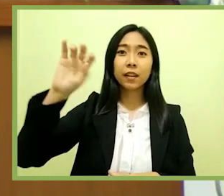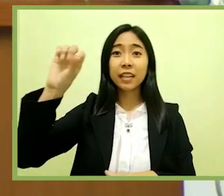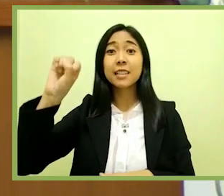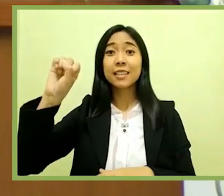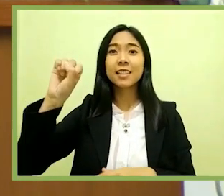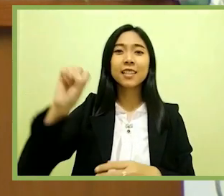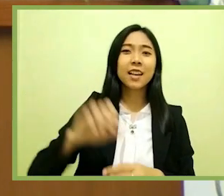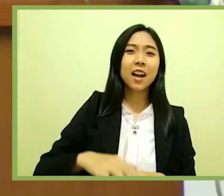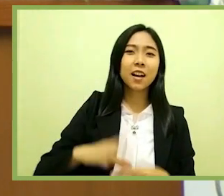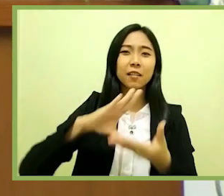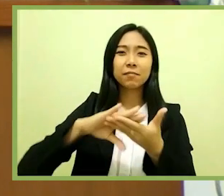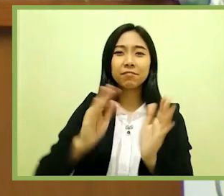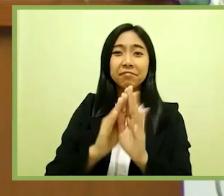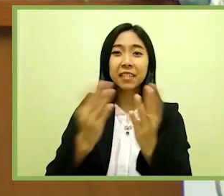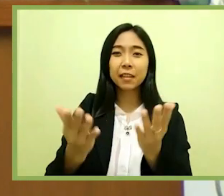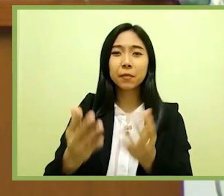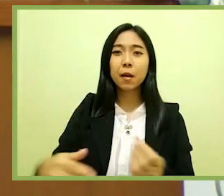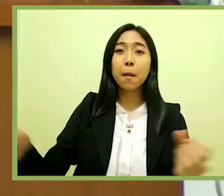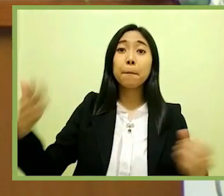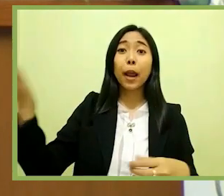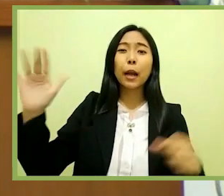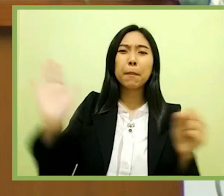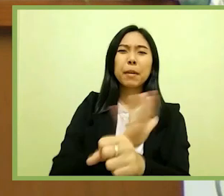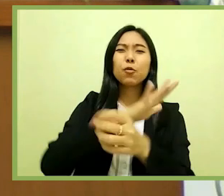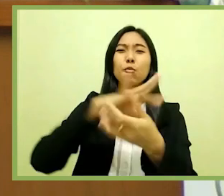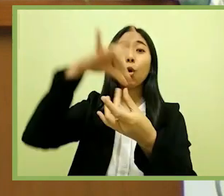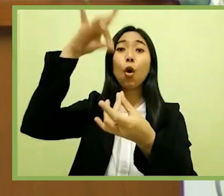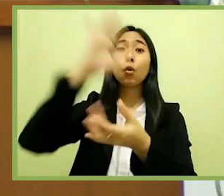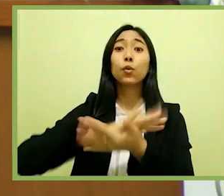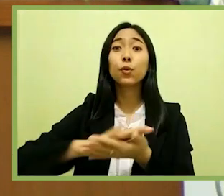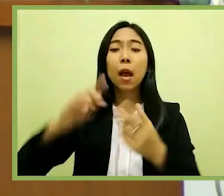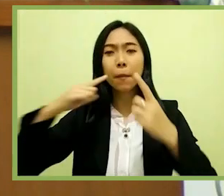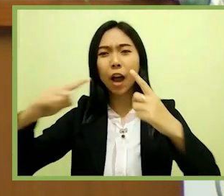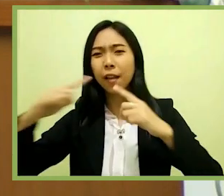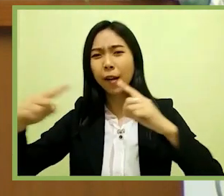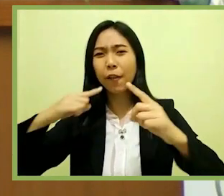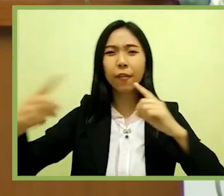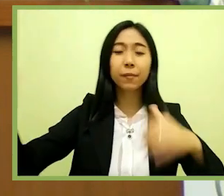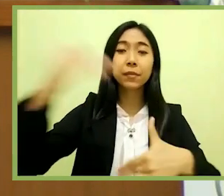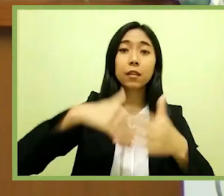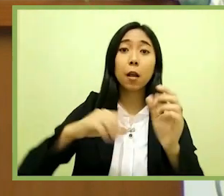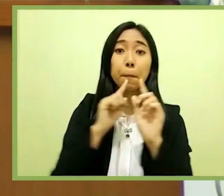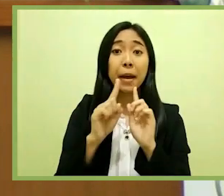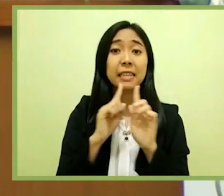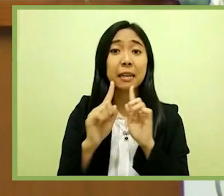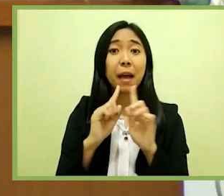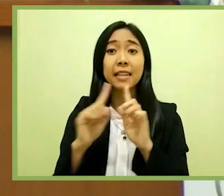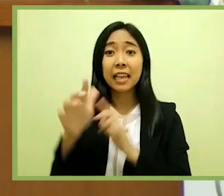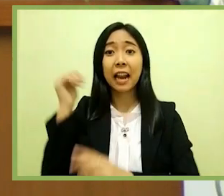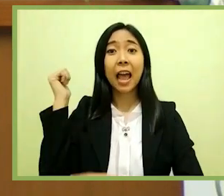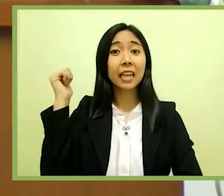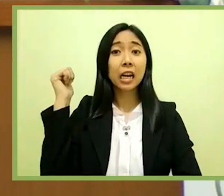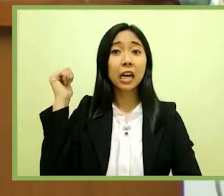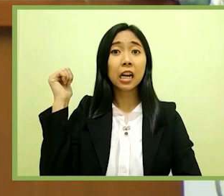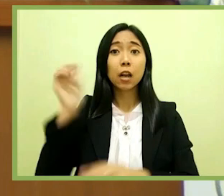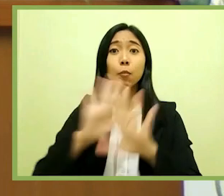maka penuhlah mereka dengan Roh Kudus. Lalu mereka mulai berkata-kata dalam bahasa-bahasa lain,